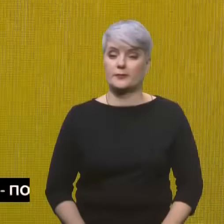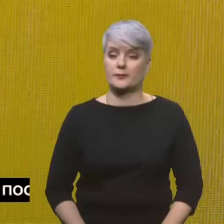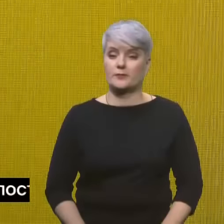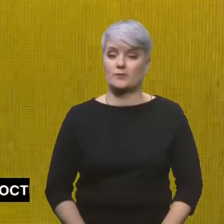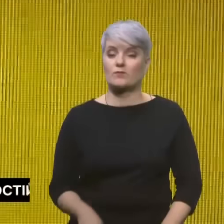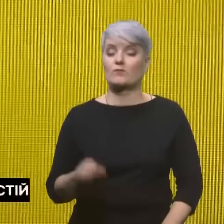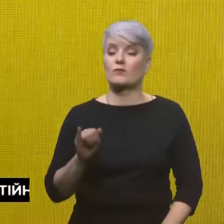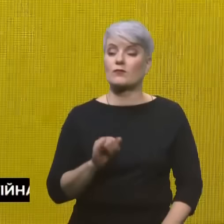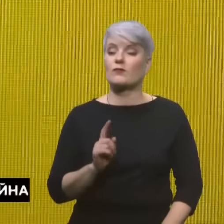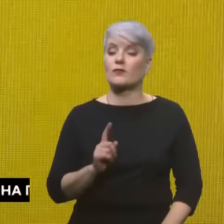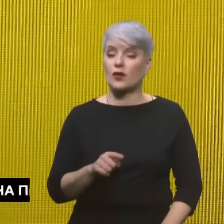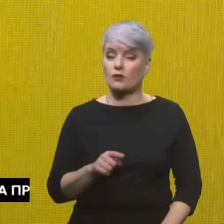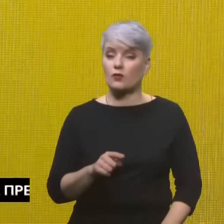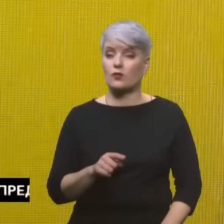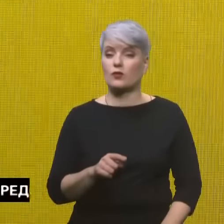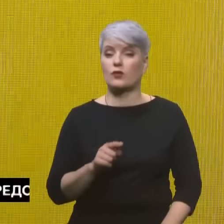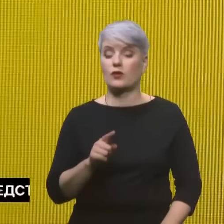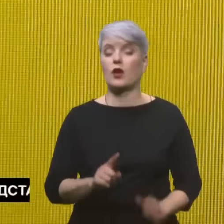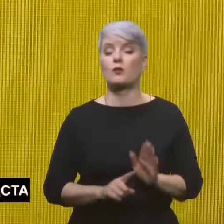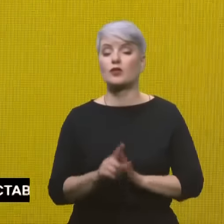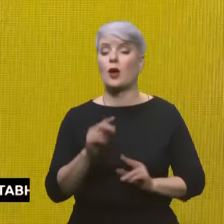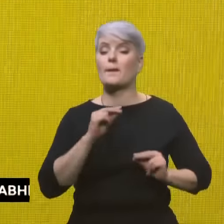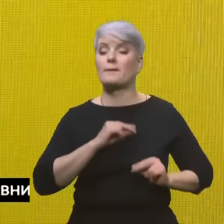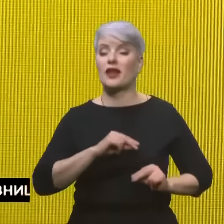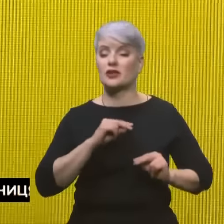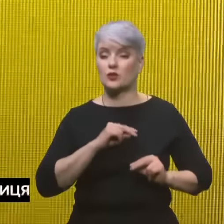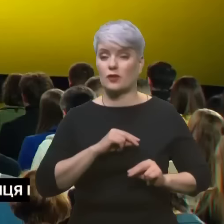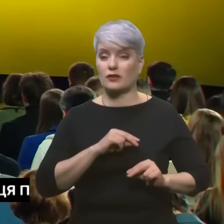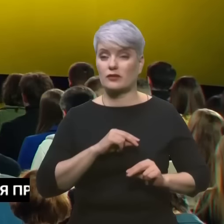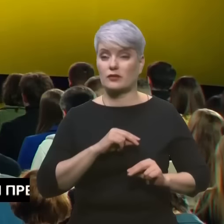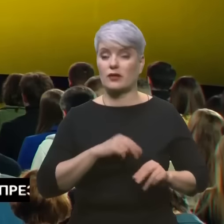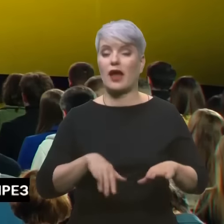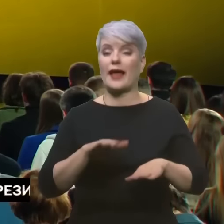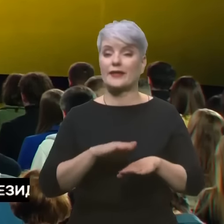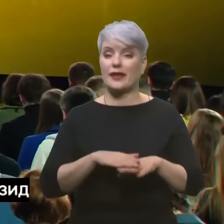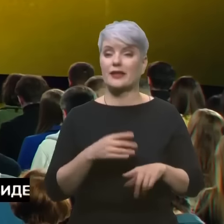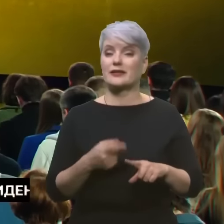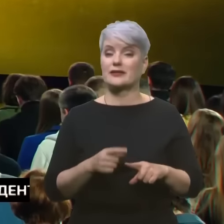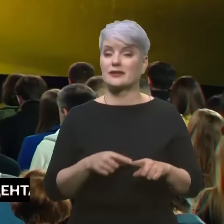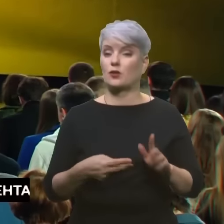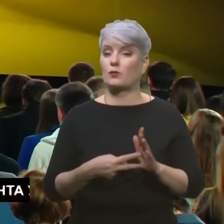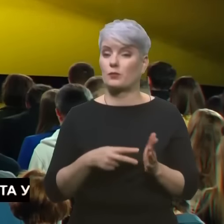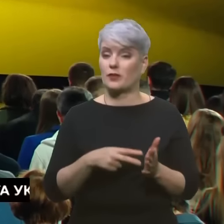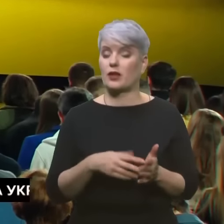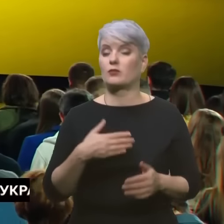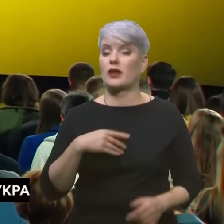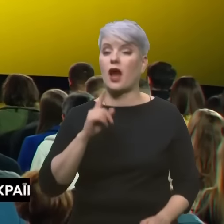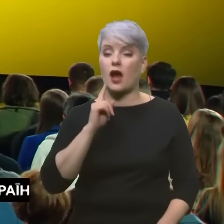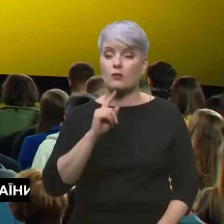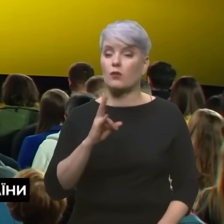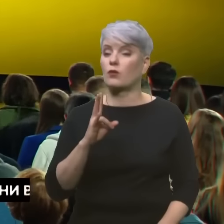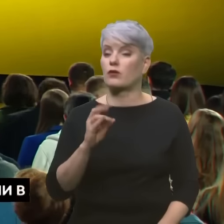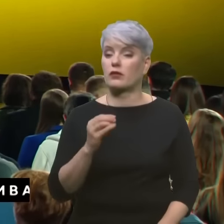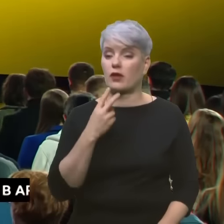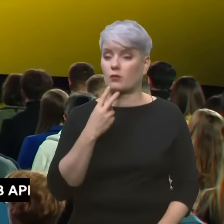І тому вони почали працювати над цим планом. Я поки що не